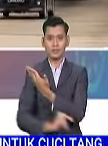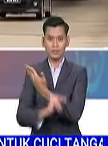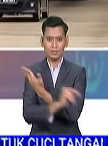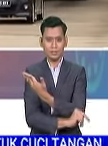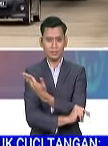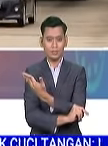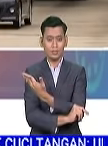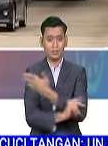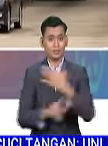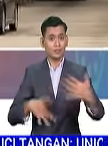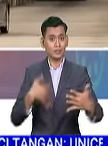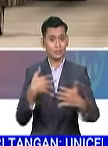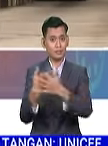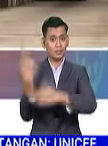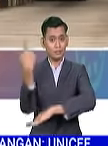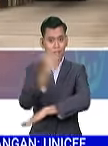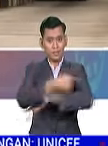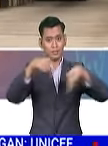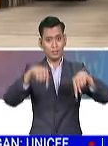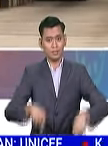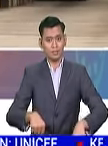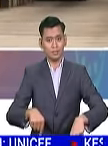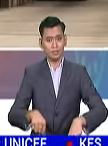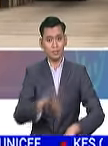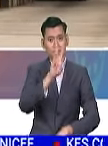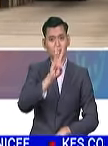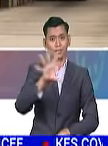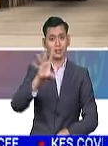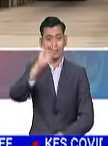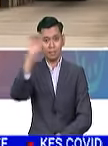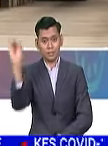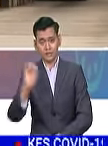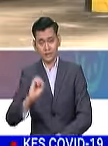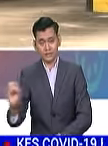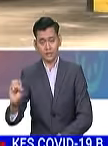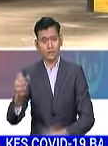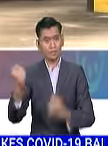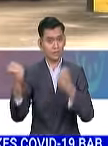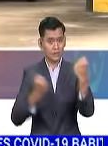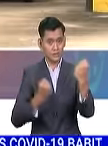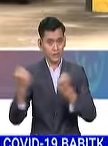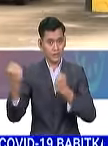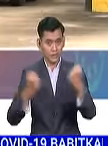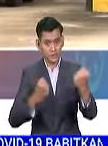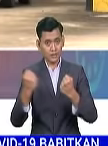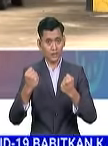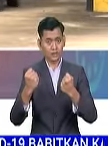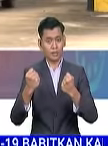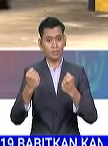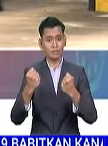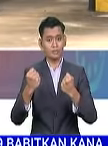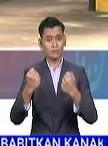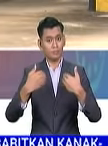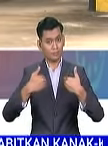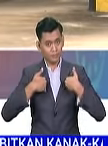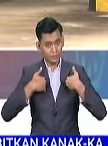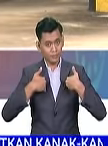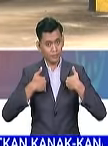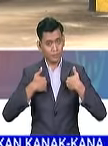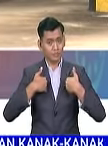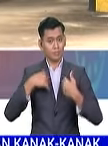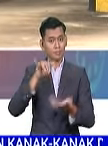hanya sehingga kali ini sehingga 65% sahaja kenderaan yang dilaporkan melaluinya. Dan ini yang merupakan faktor,